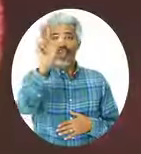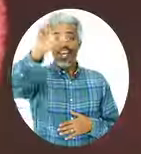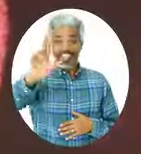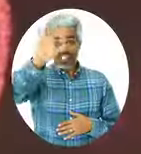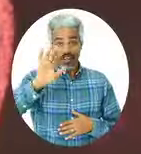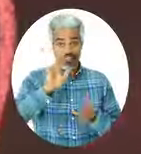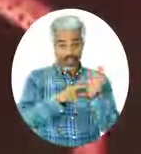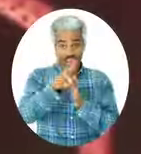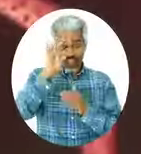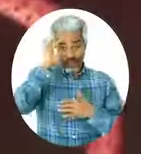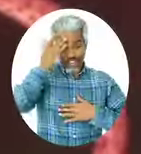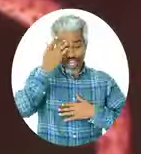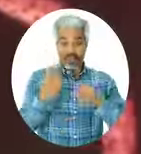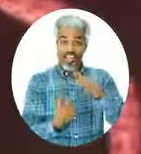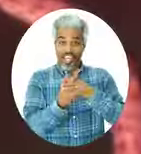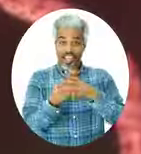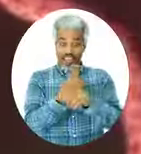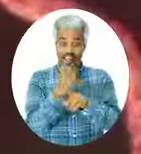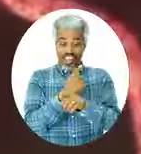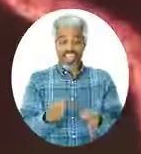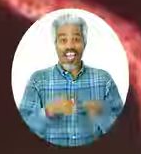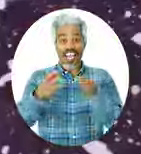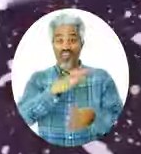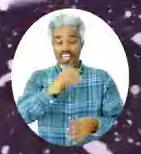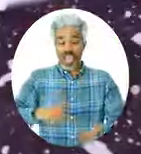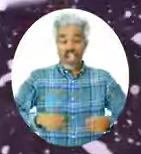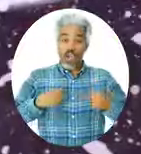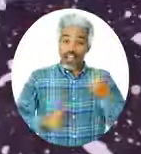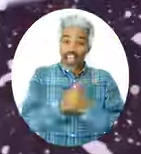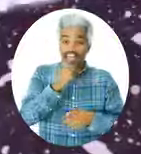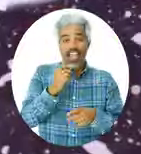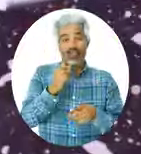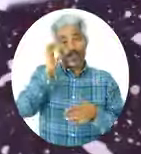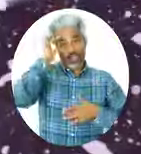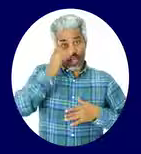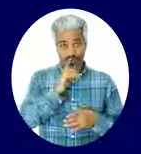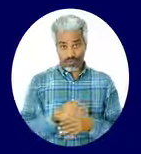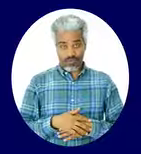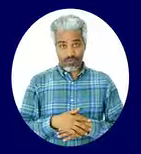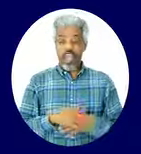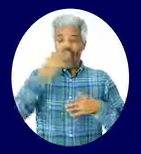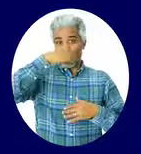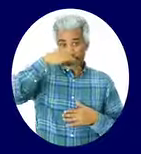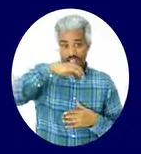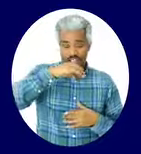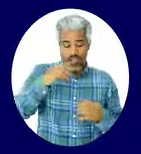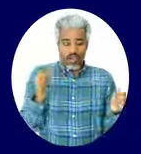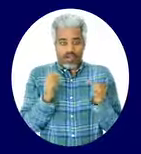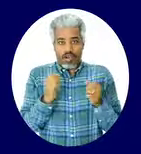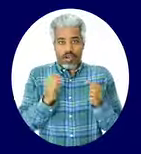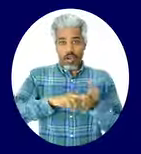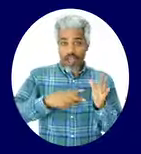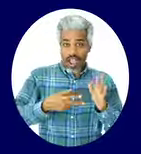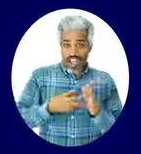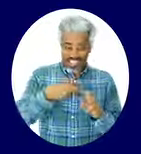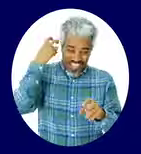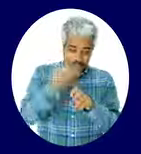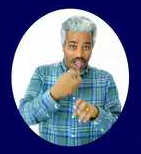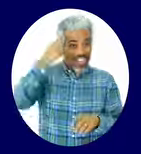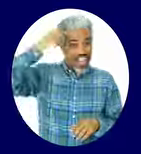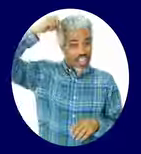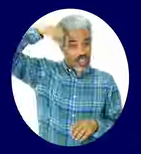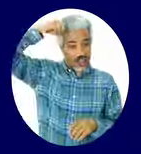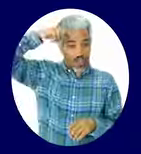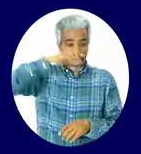የማርበርግ ቫይረስ በሽታ በድንገት የሚከሰት ተላላፊና ለህይወት አስጊ የሆነ በሽታ ነው። ትኩሳት፣ ብርድ ማለት፣ ከባድ ራስ